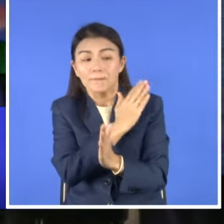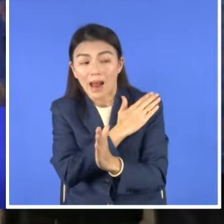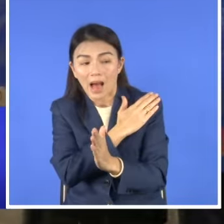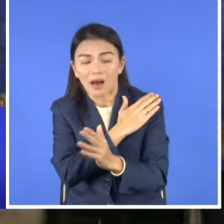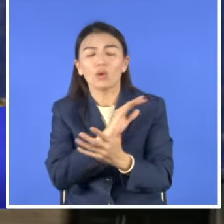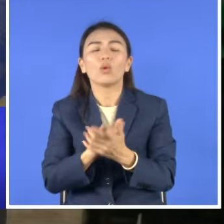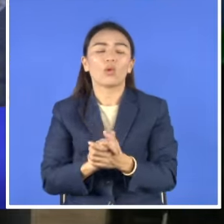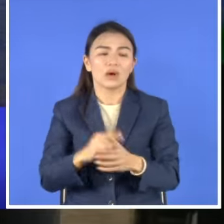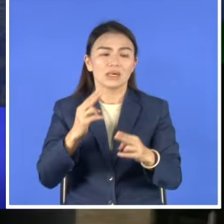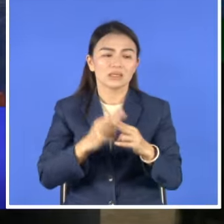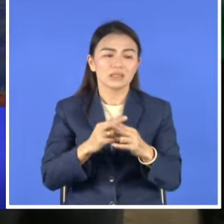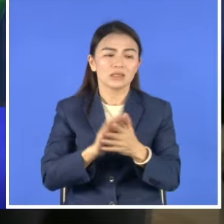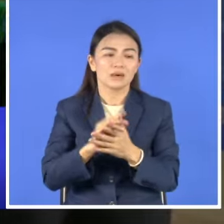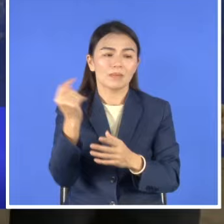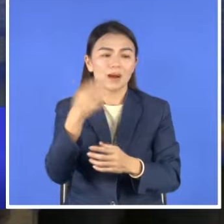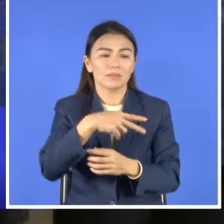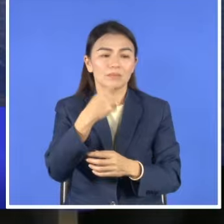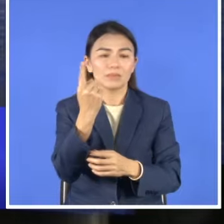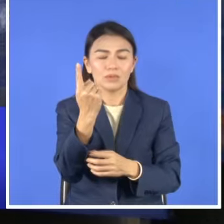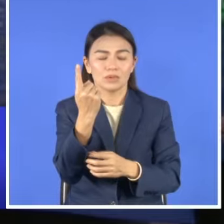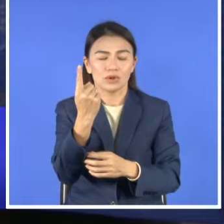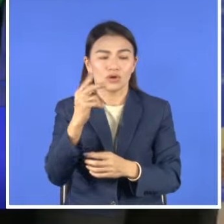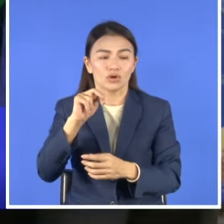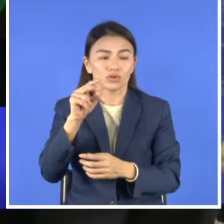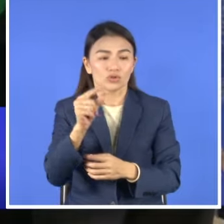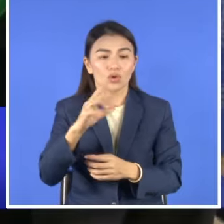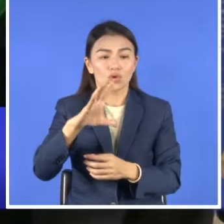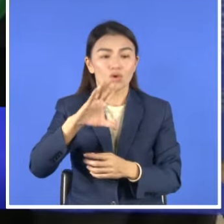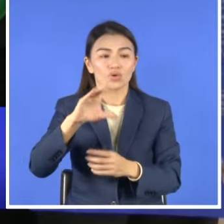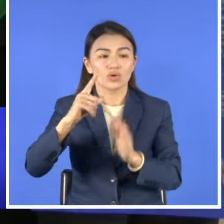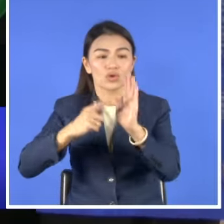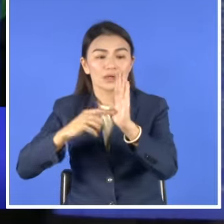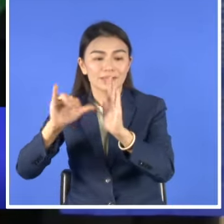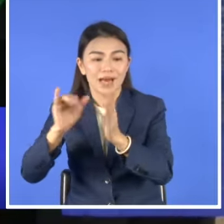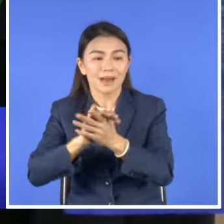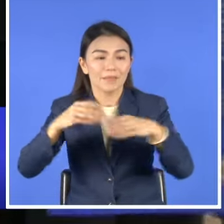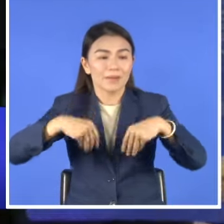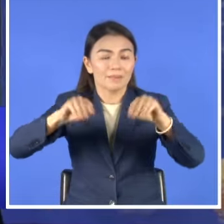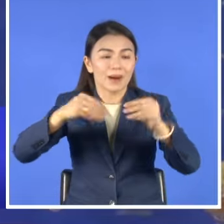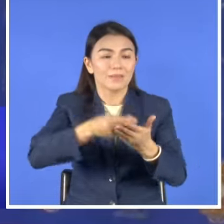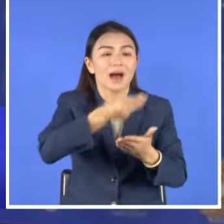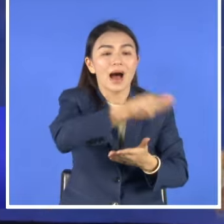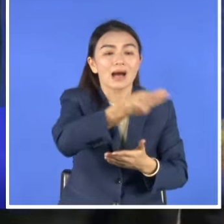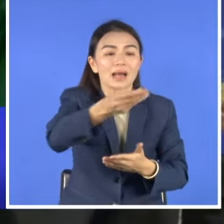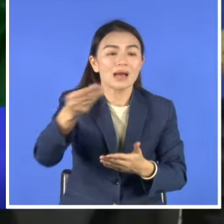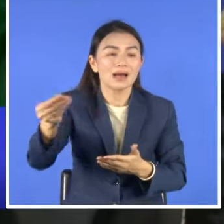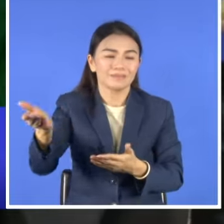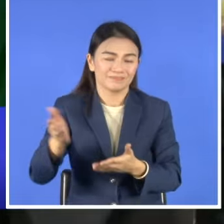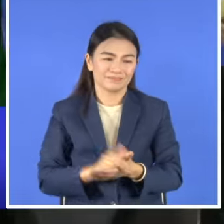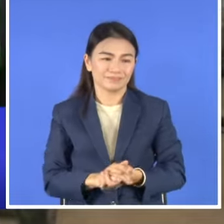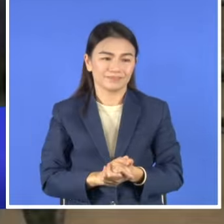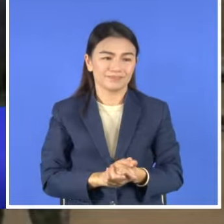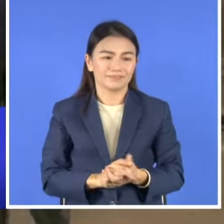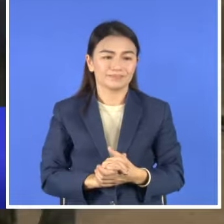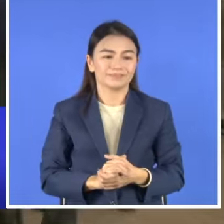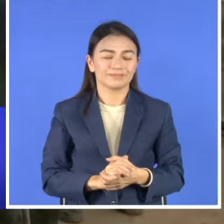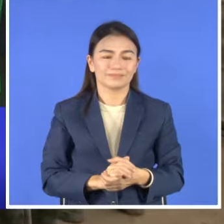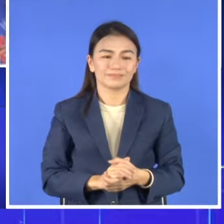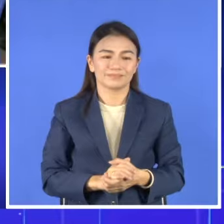มหาราชวงศ์กำลังใจให้ด้วยนี่ค่ะโอ๊ยฮึกเหิมกันหน่าดูเลยอ้าๆก็เป็นภาพ